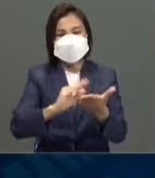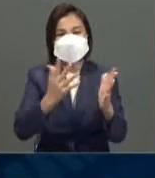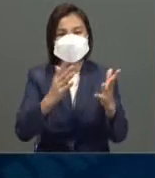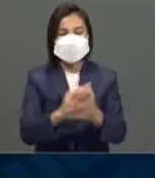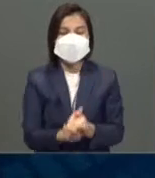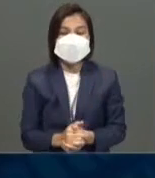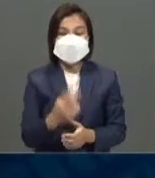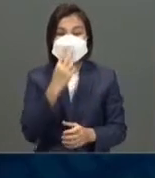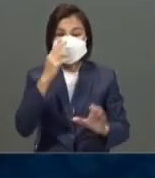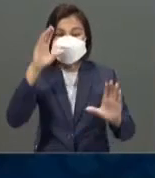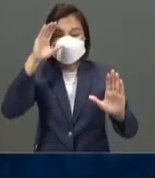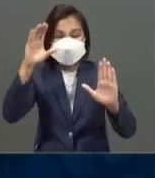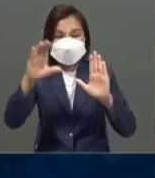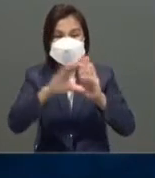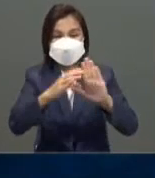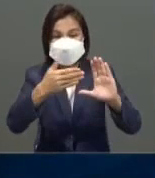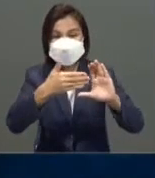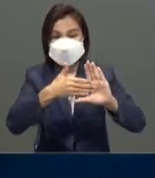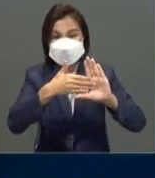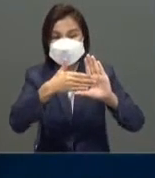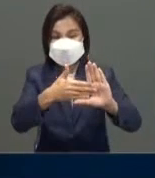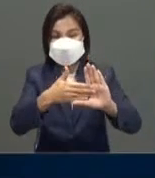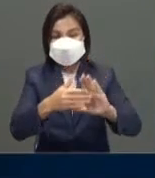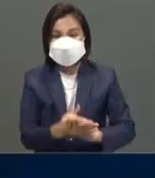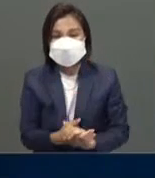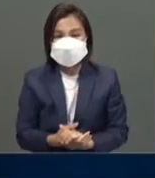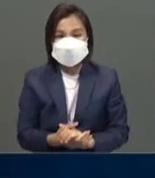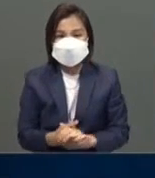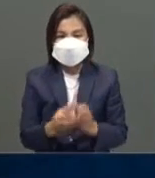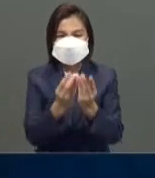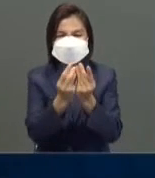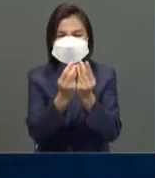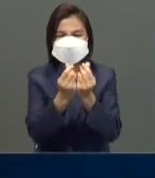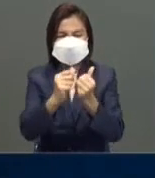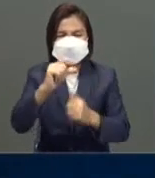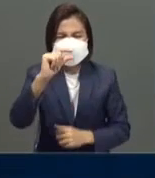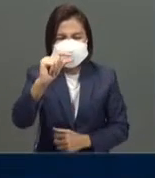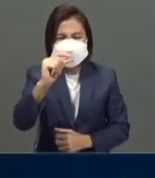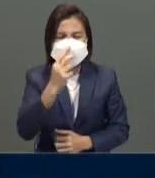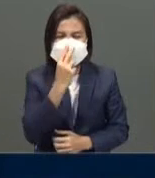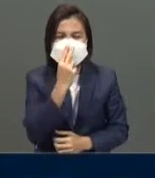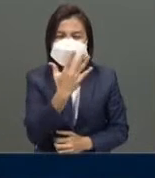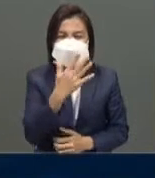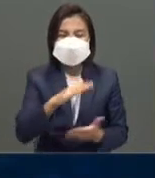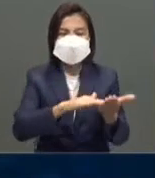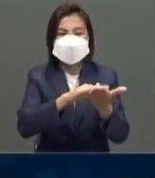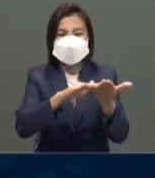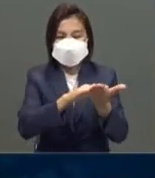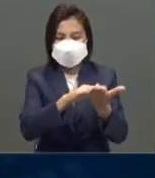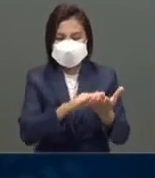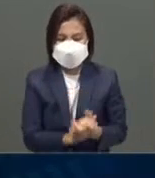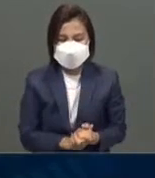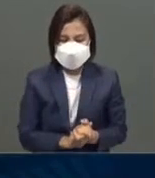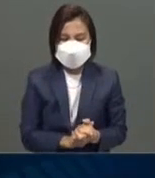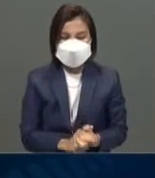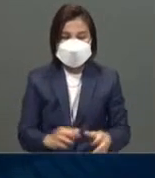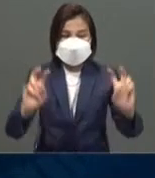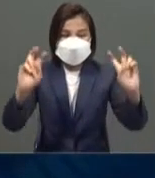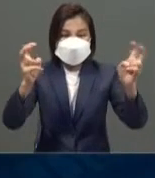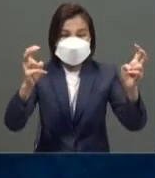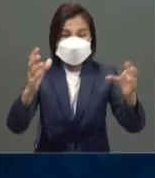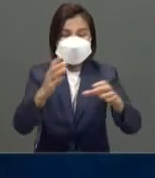ถัดไปครับต้องขออภัยที่รายละเอียดตรงนี้อาจจะเล็กไปสักหน่อยขอพูดแค่ประเด็นเดียว